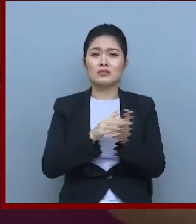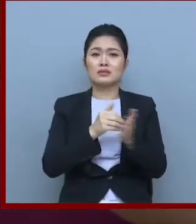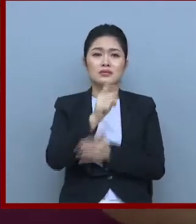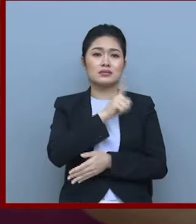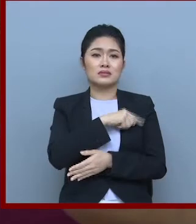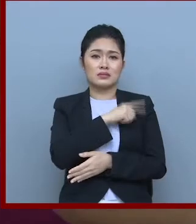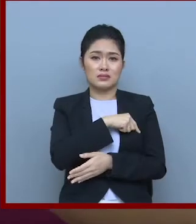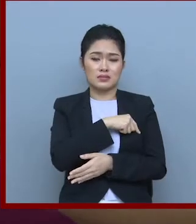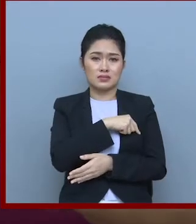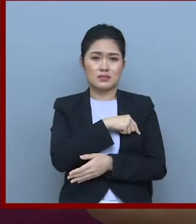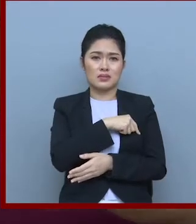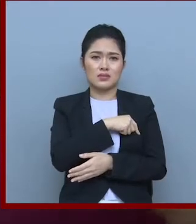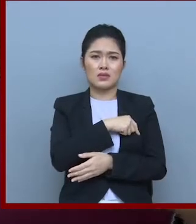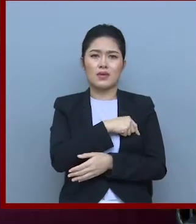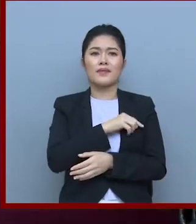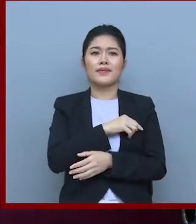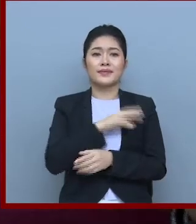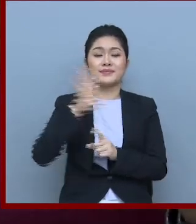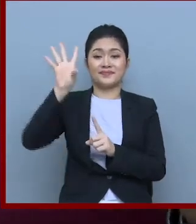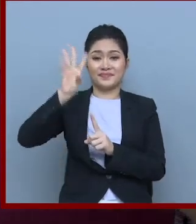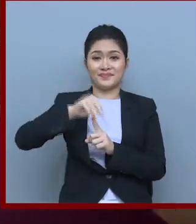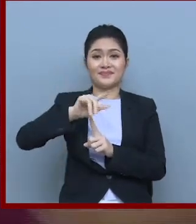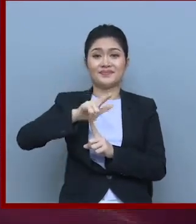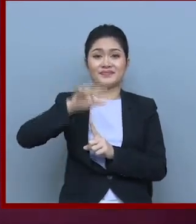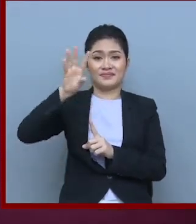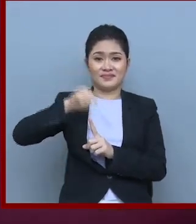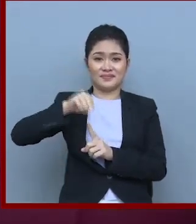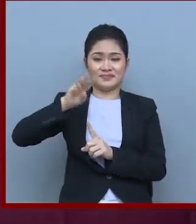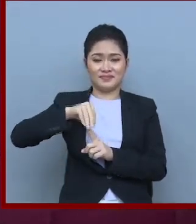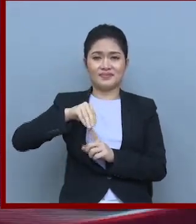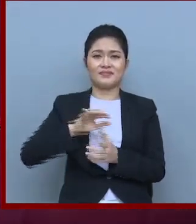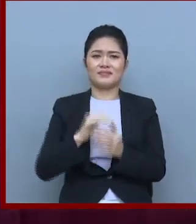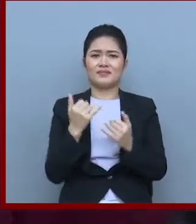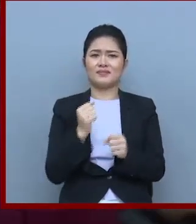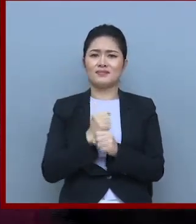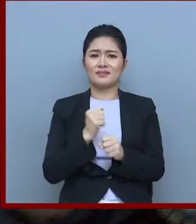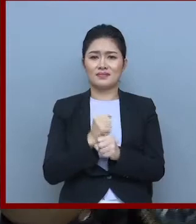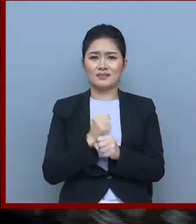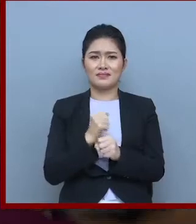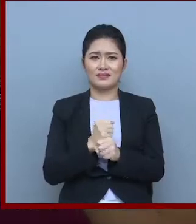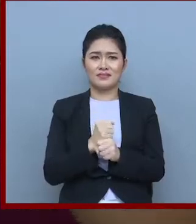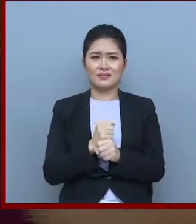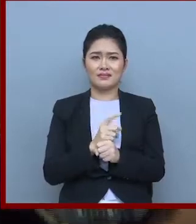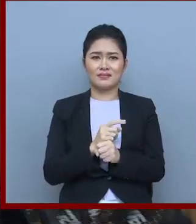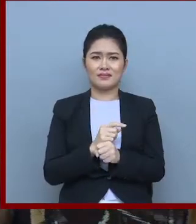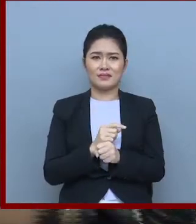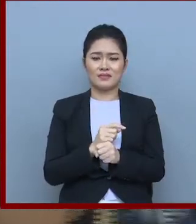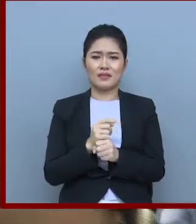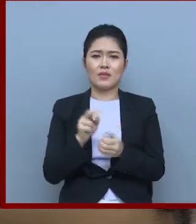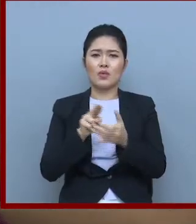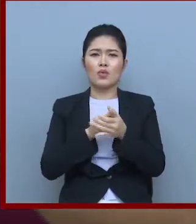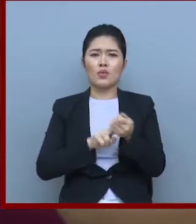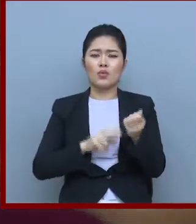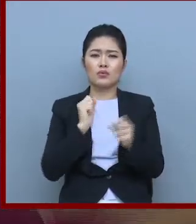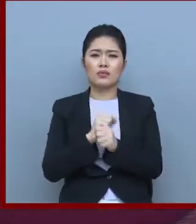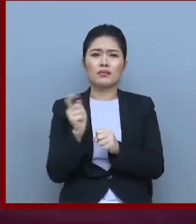เป็นในส่วนของสัญญาณนะครับอันนี้เขาทำเป็นคอนเนคเตอร์ในรูปแบบ